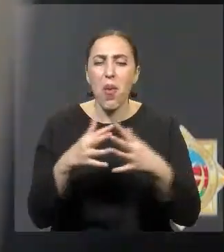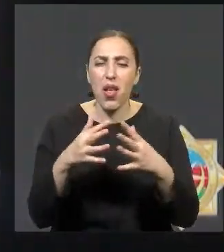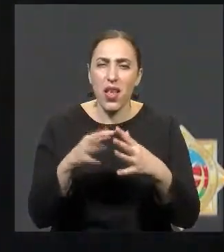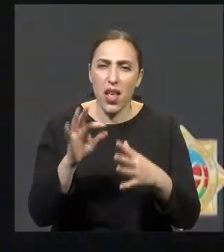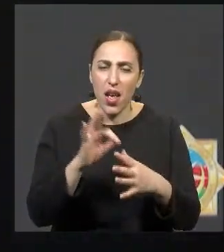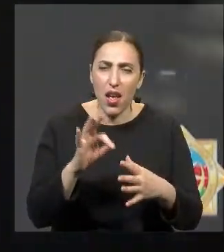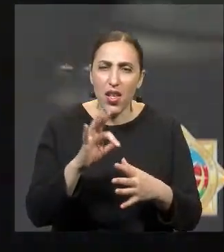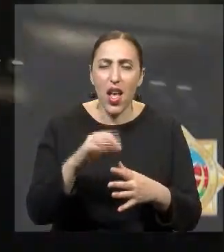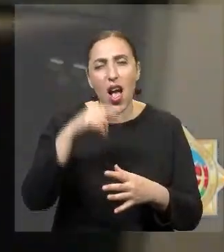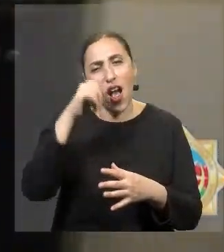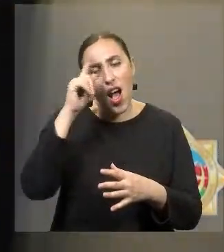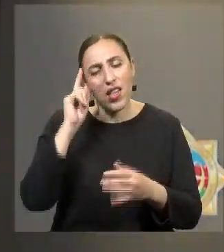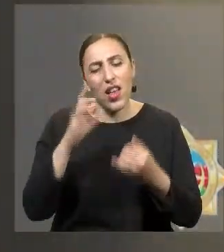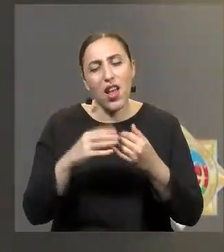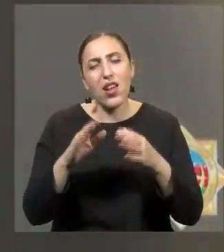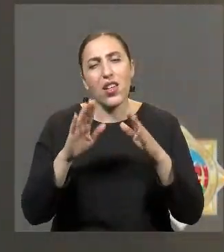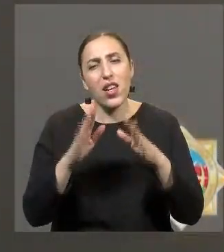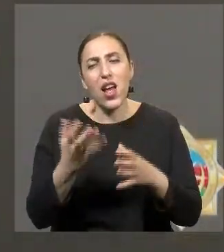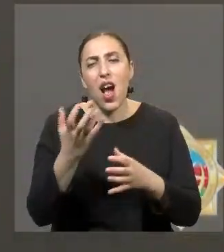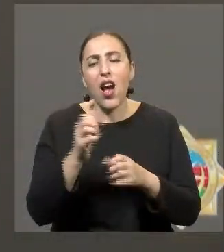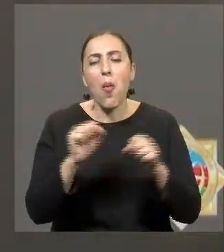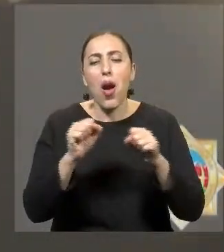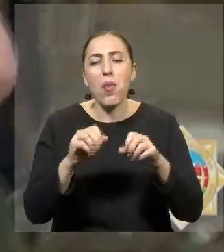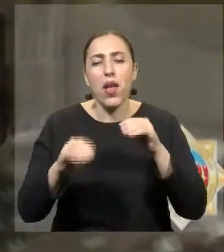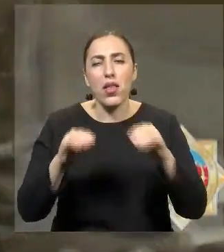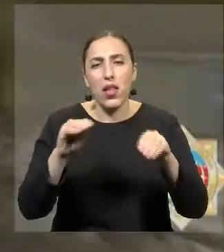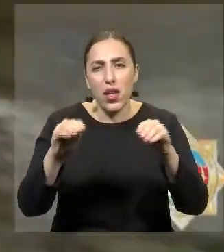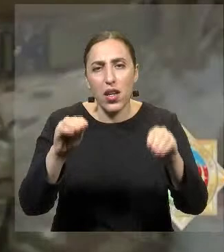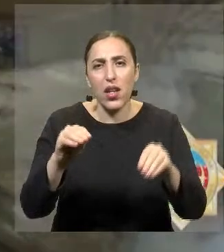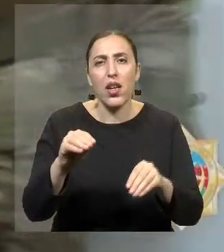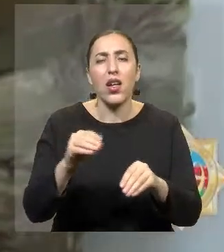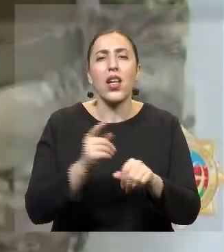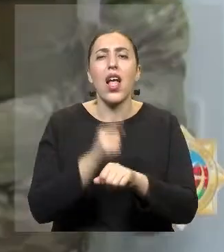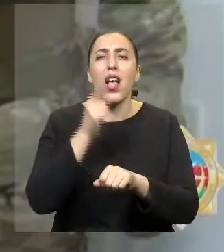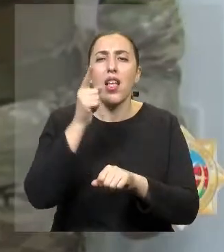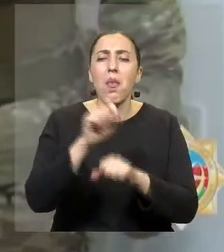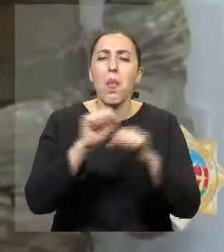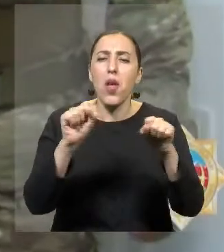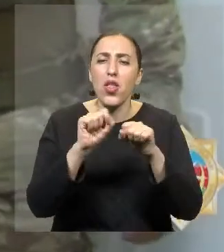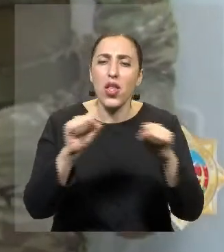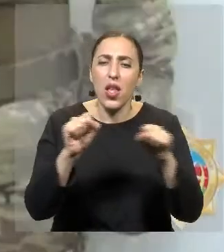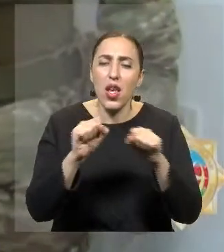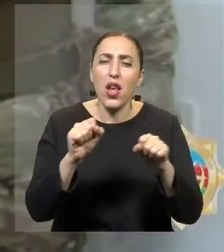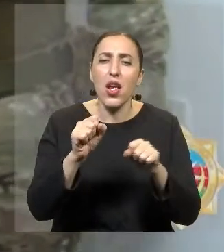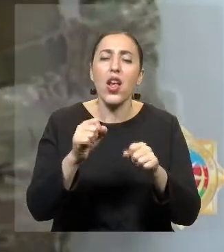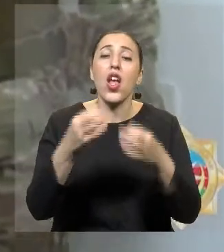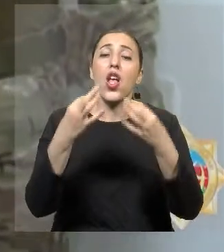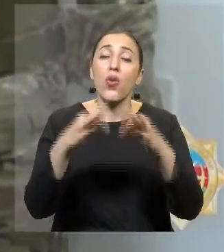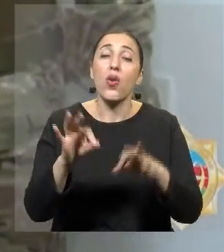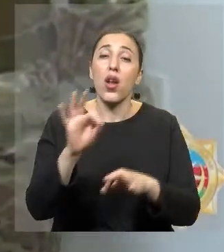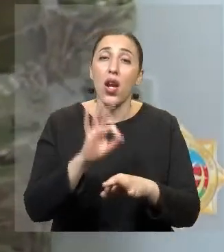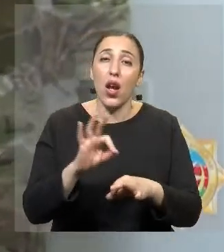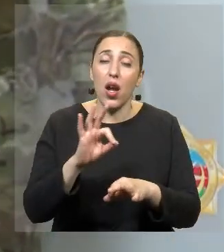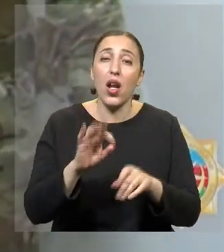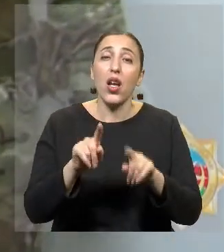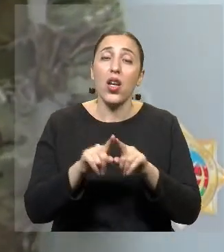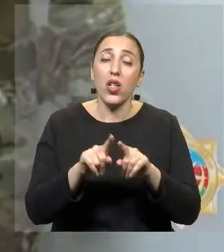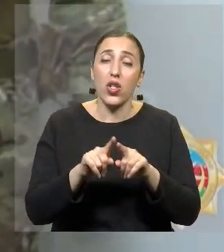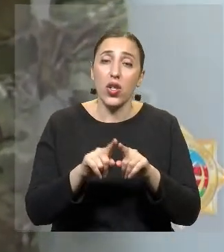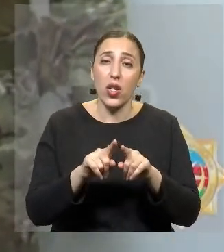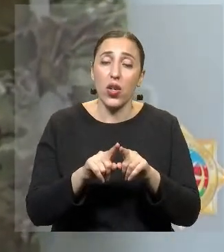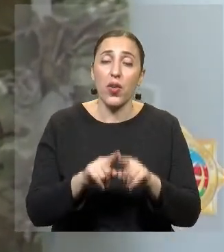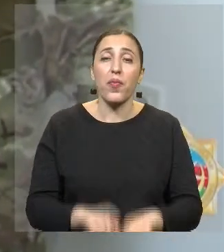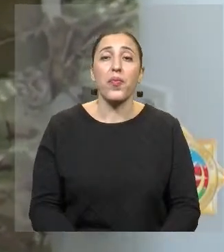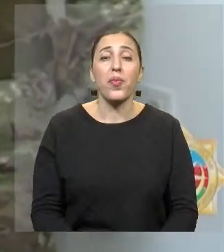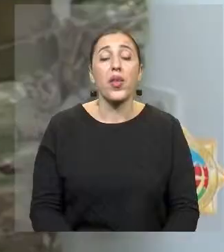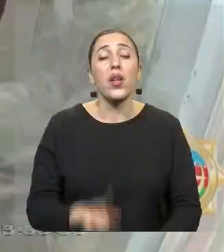արոնչություն ադրբեջան տարածքի ականապատման և հրդիրակոցման որոշումների հետ մեջ բերման վերջը։ Մեղադրող կողմը հատուկ առանձնացնում է